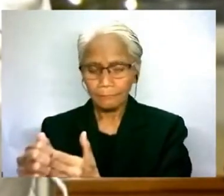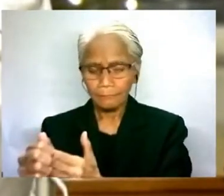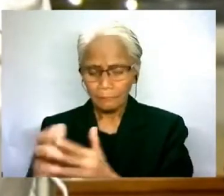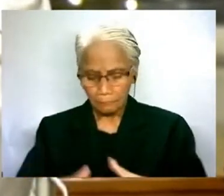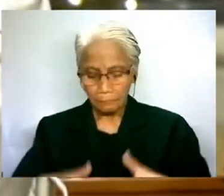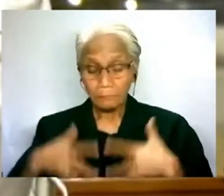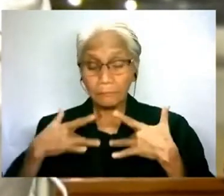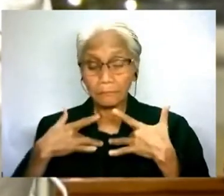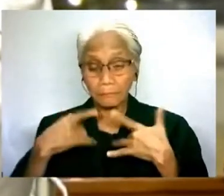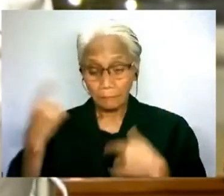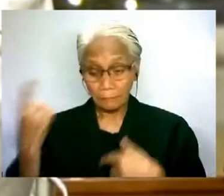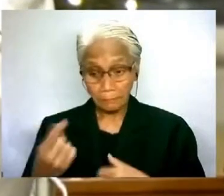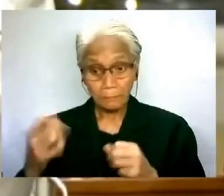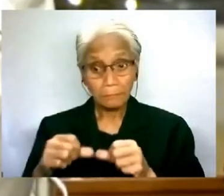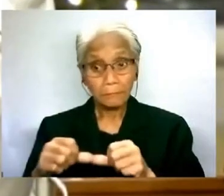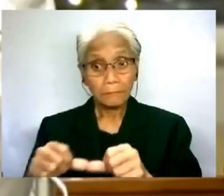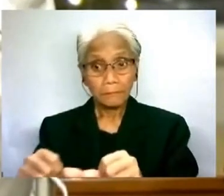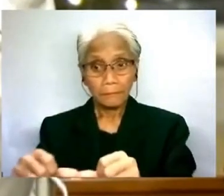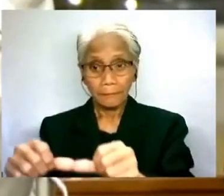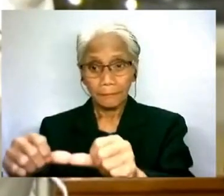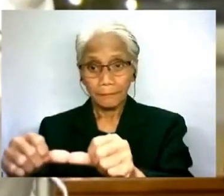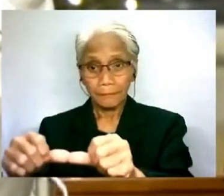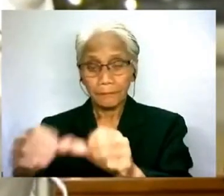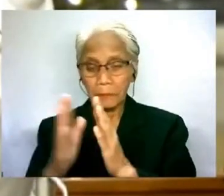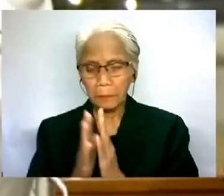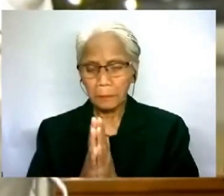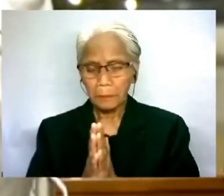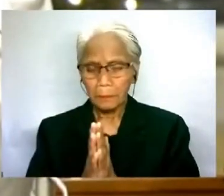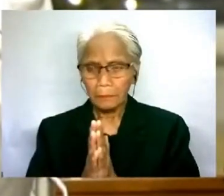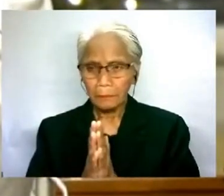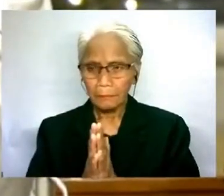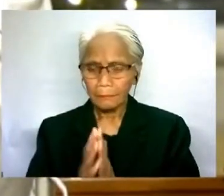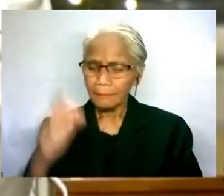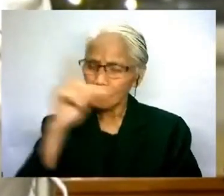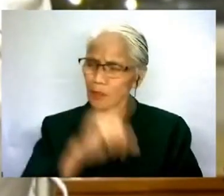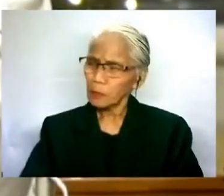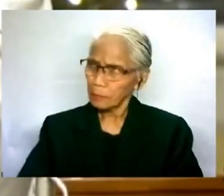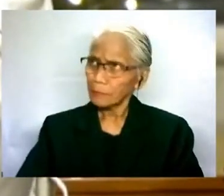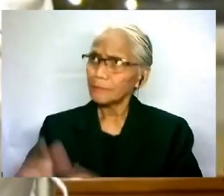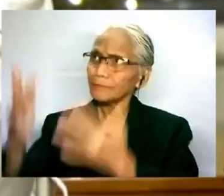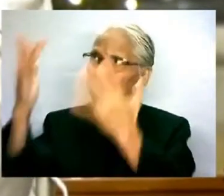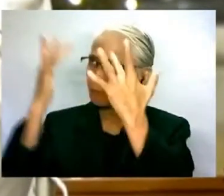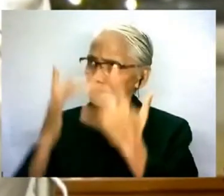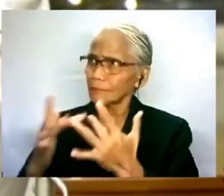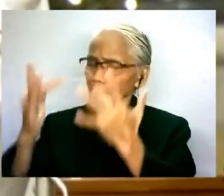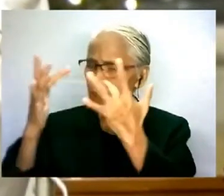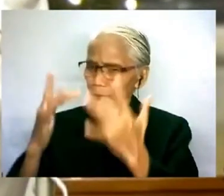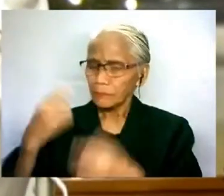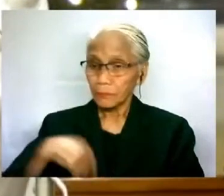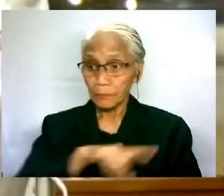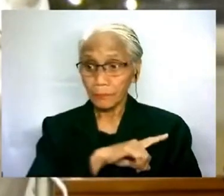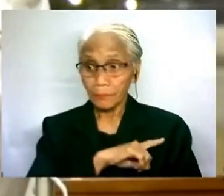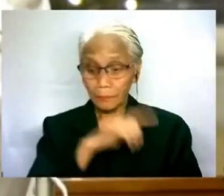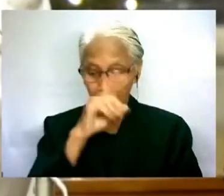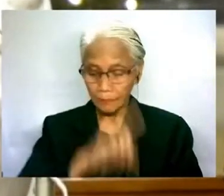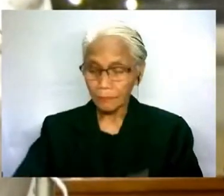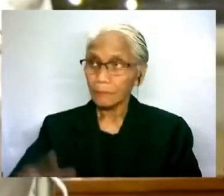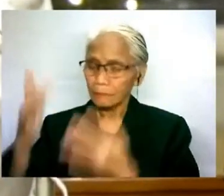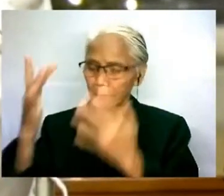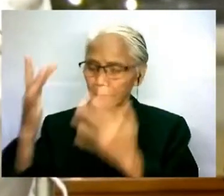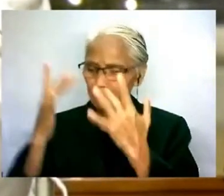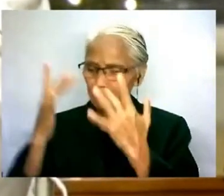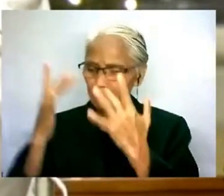walang hanggan. Amen. Panginoon, kaawaan mo kami. Panginoon, kaawaan mo kami.